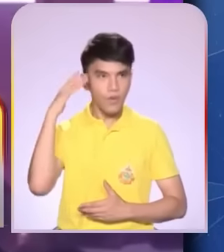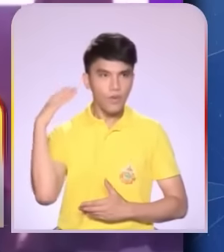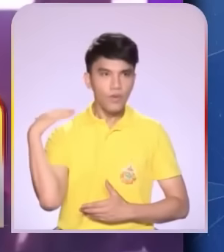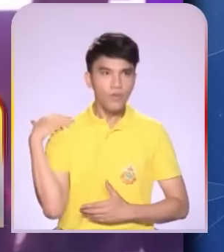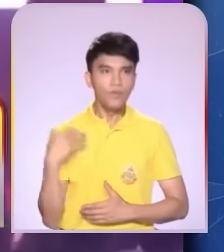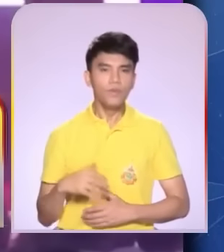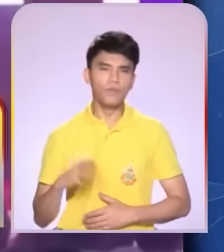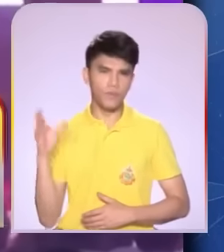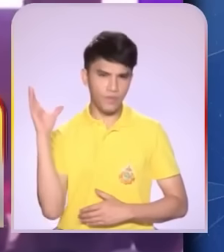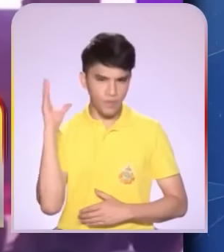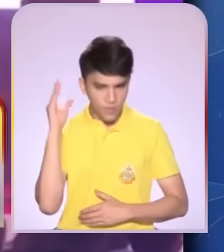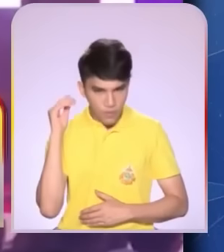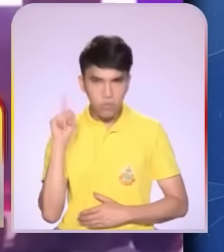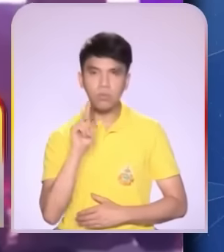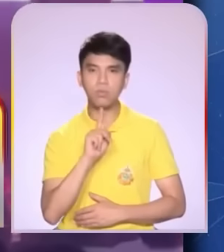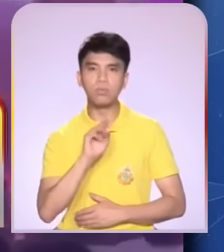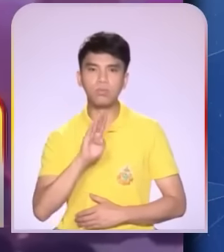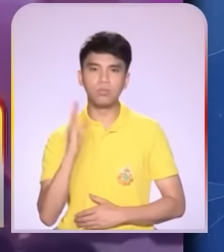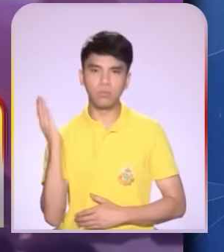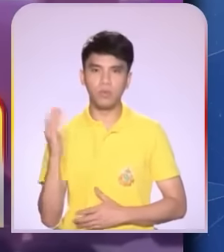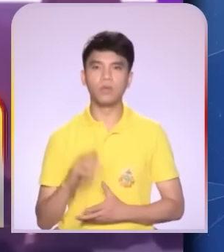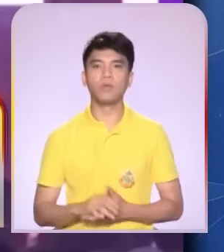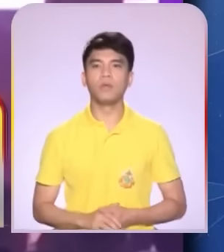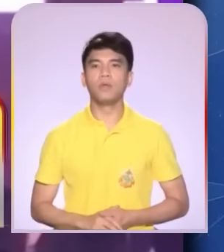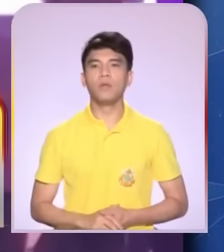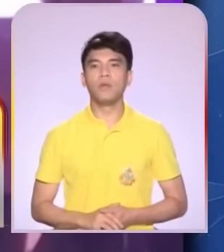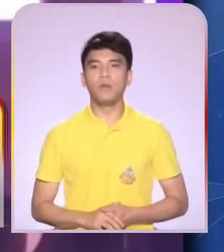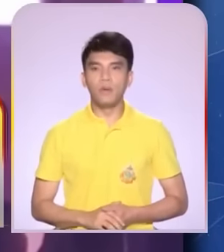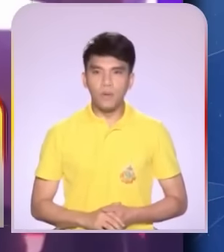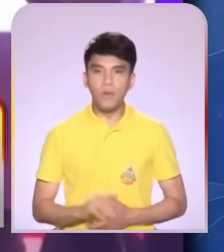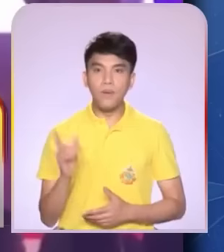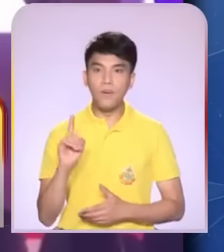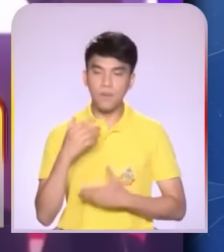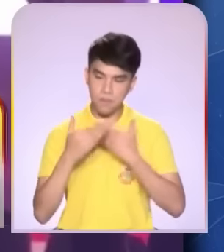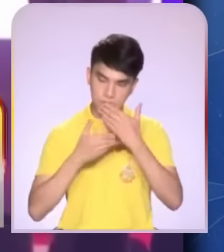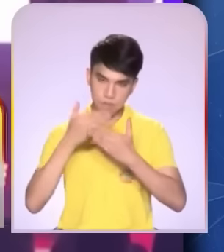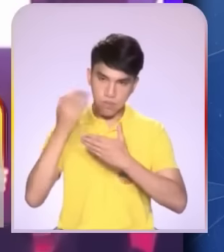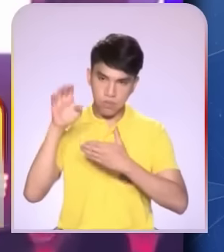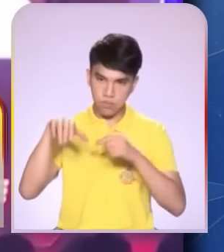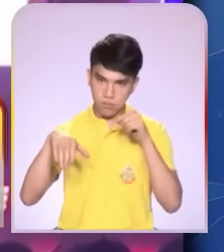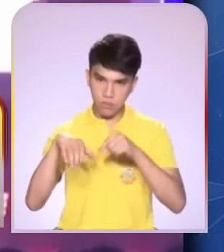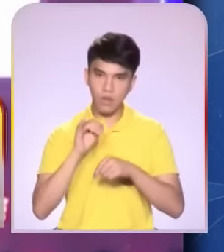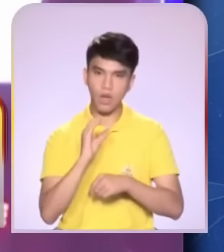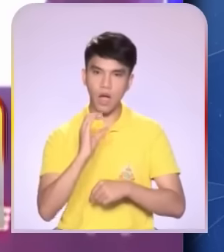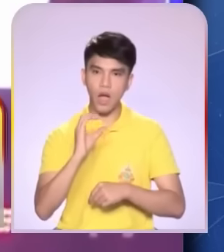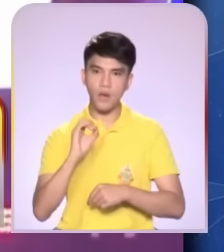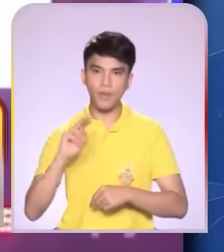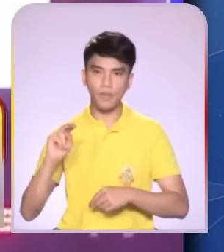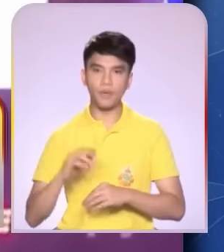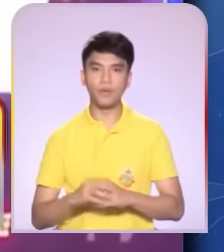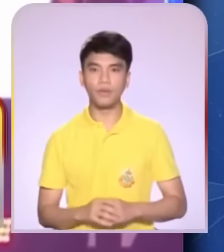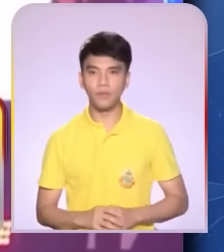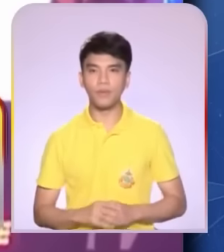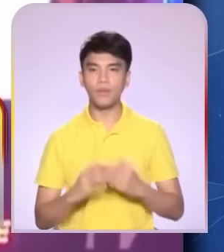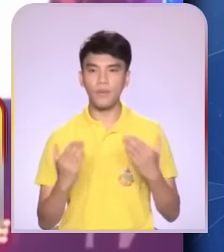าะพอเปิดฟังเสียงเอ้าพี่กบไมโครนี่นะขึ้นเวทีไปทำกิจกรรมของบริษัทดีไอคอนกรุ๊ปนี่แหละค่ะแล้วมีการก